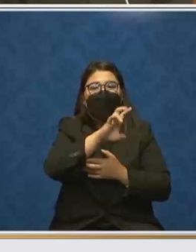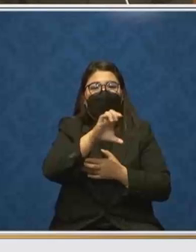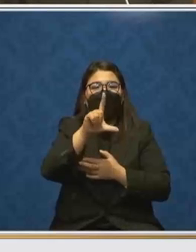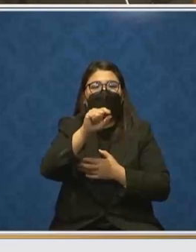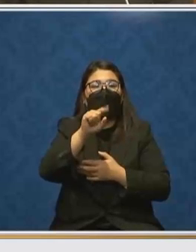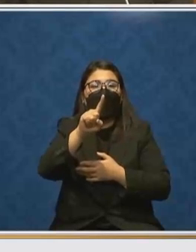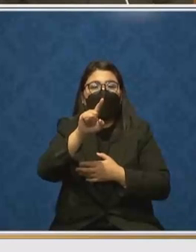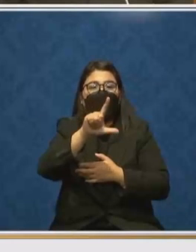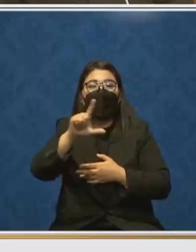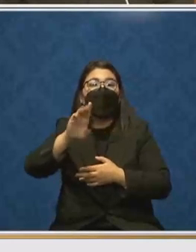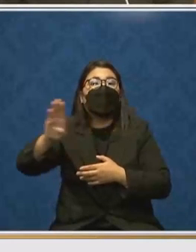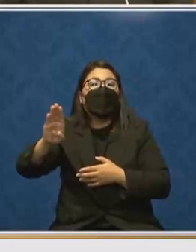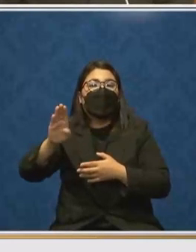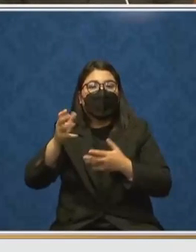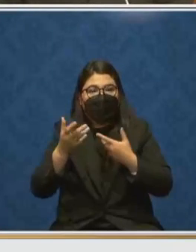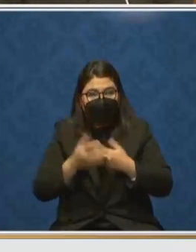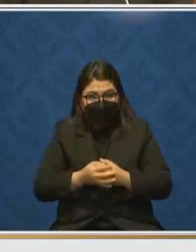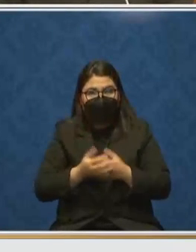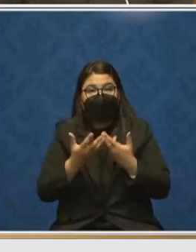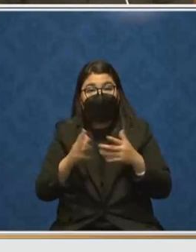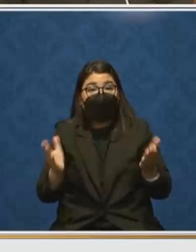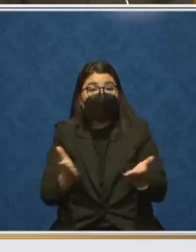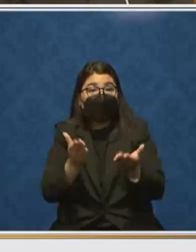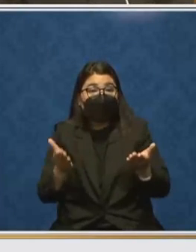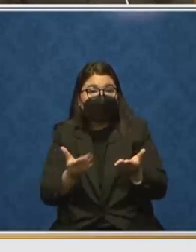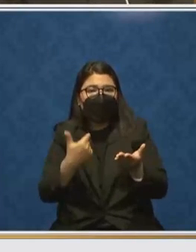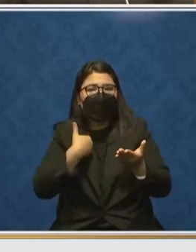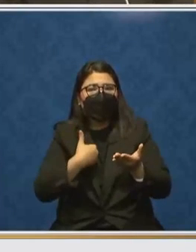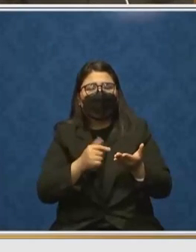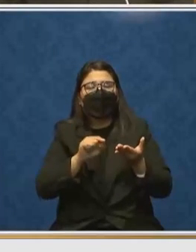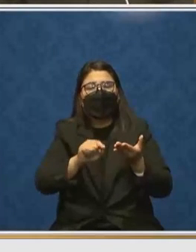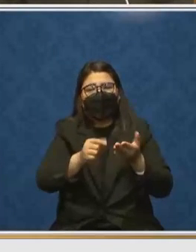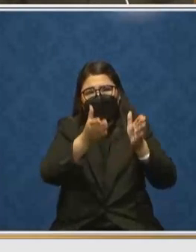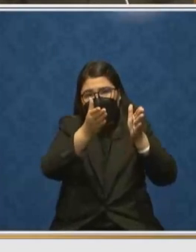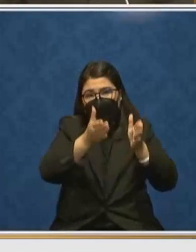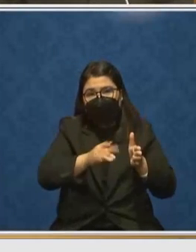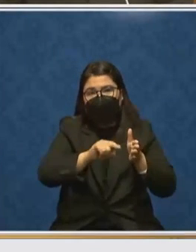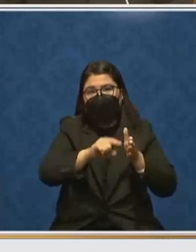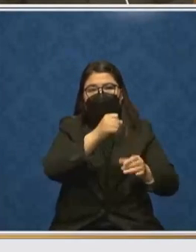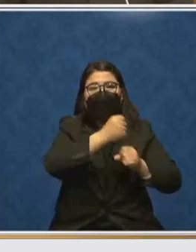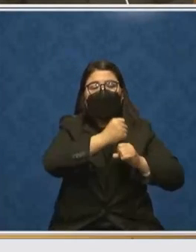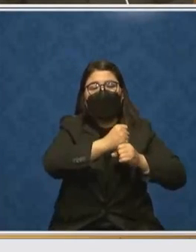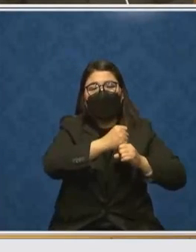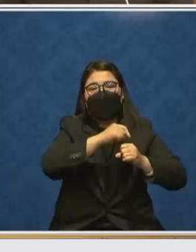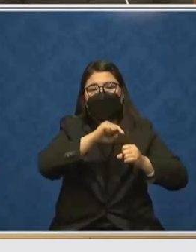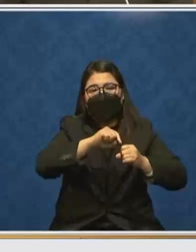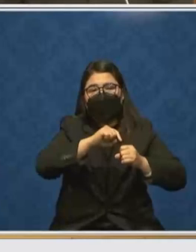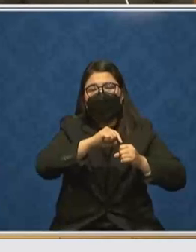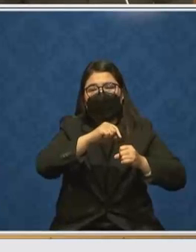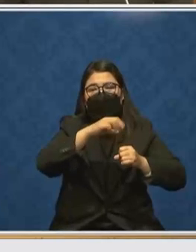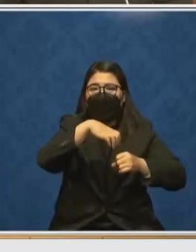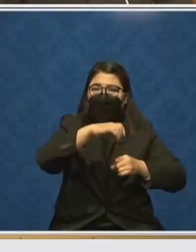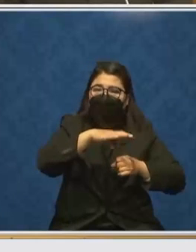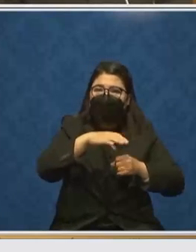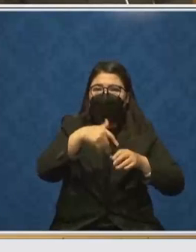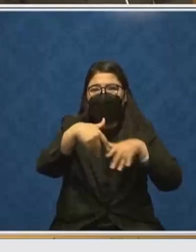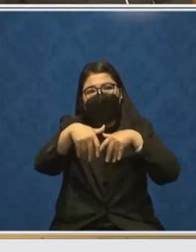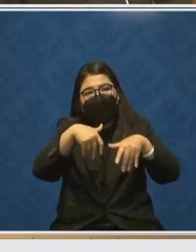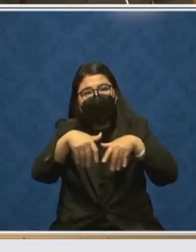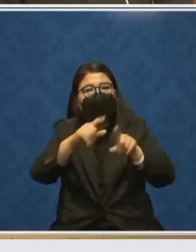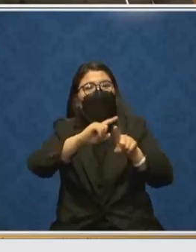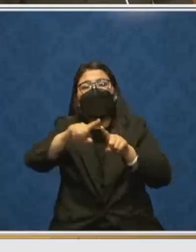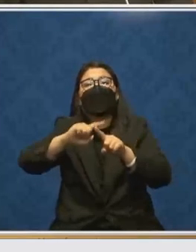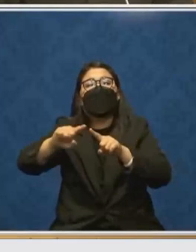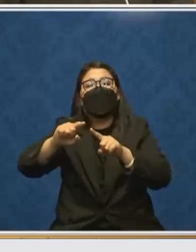2,721.4 ล้านบาทเพื่อส่งเสริมสนับสนุนให้ผู้ประกอบการวิสาหกิจขนาดกลางและขนาดย่อมและผู้ประกอบการรายย่อยชุมชนมี